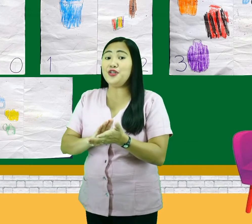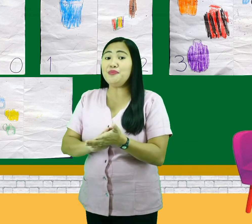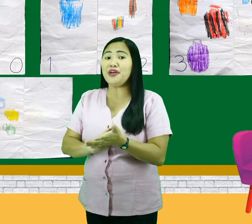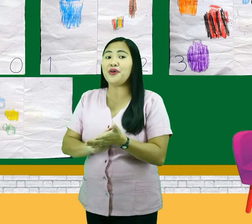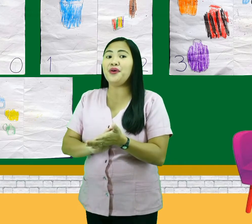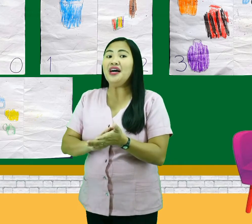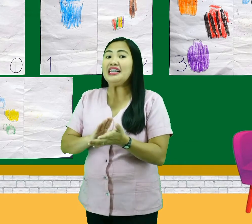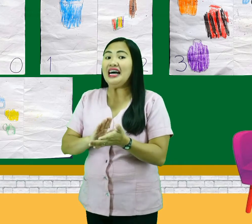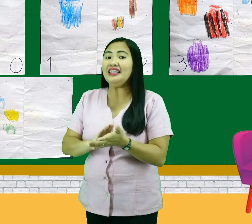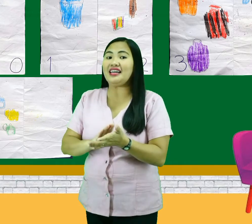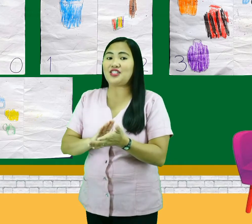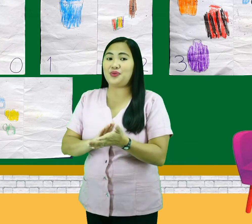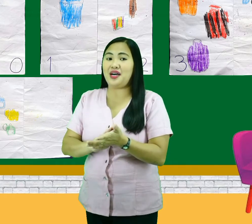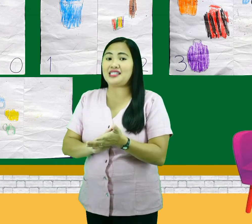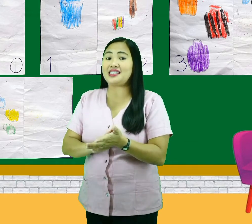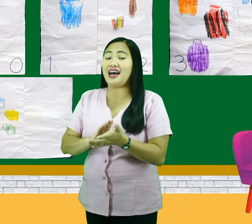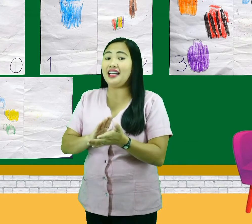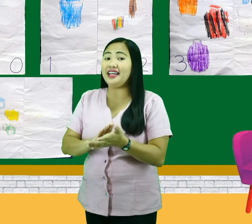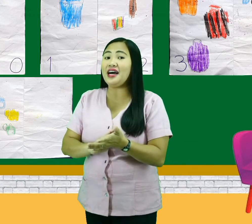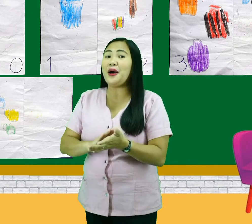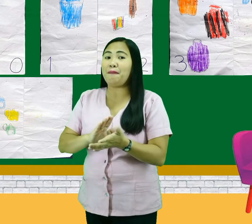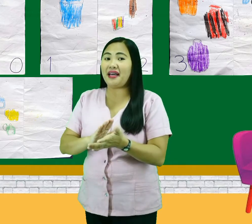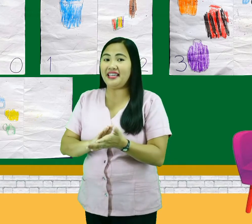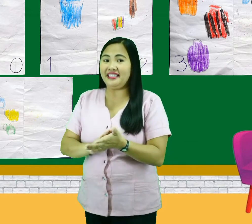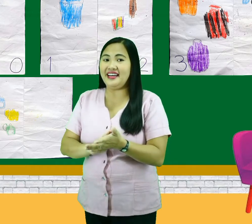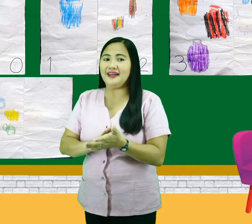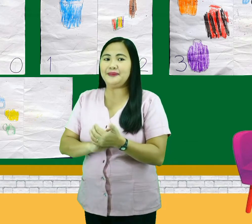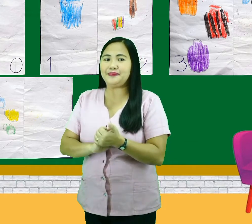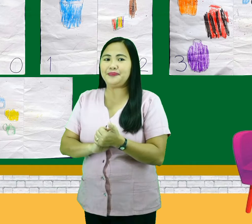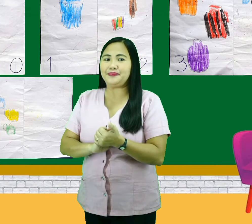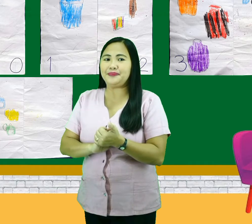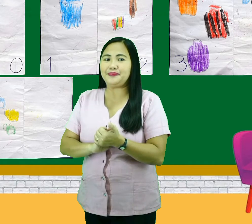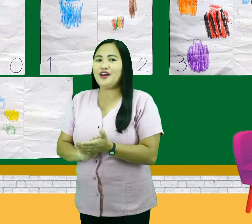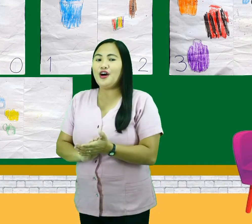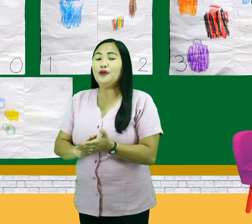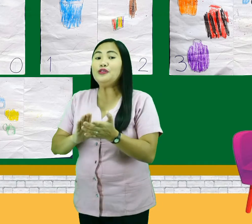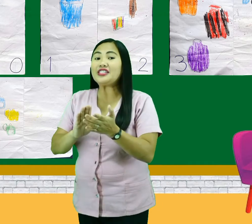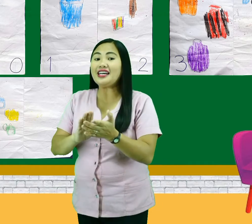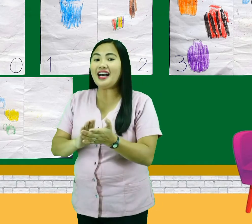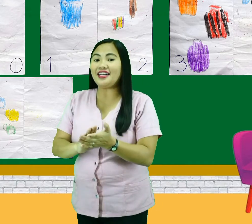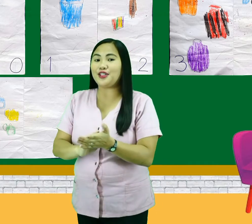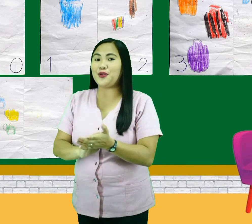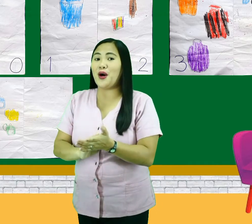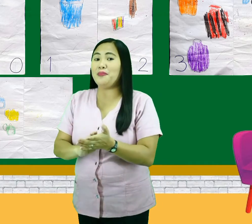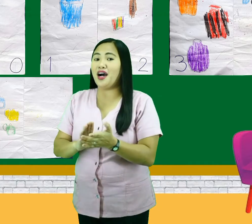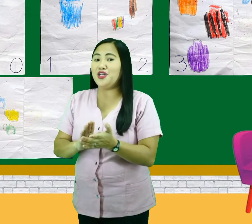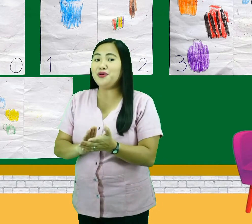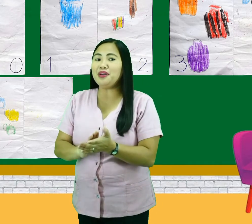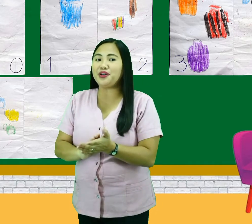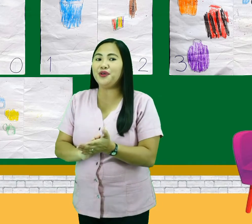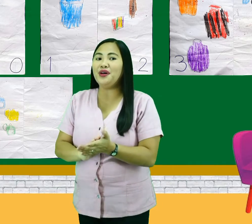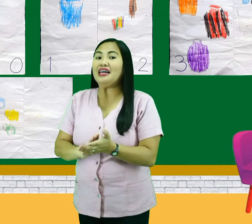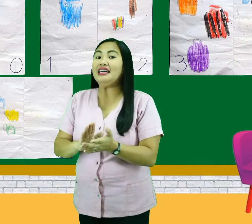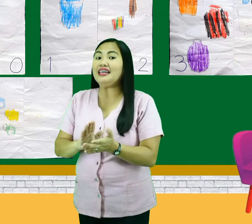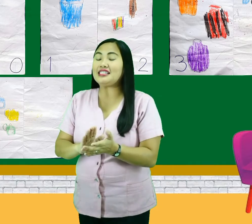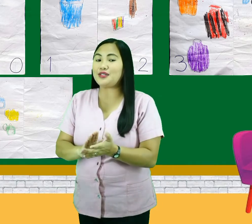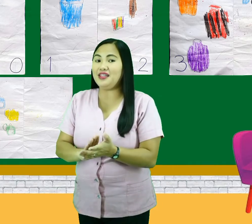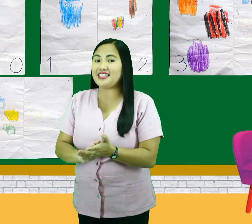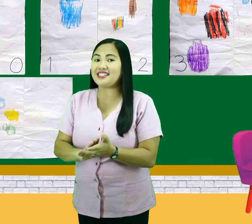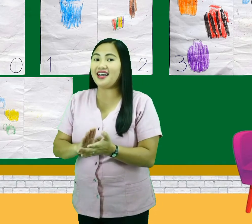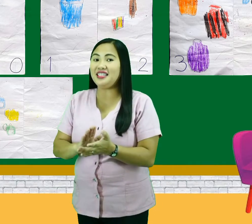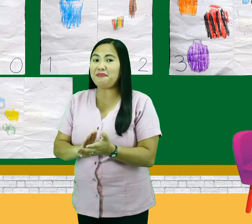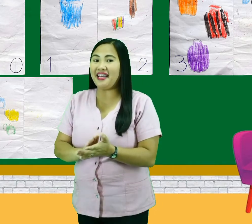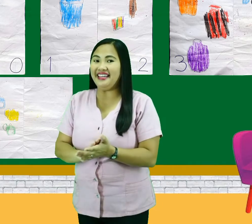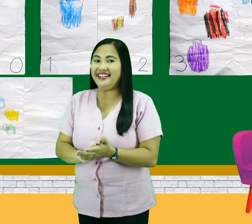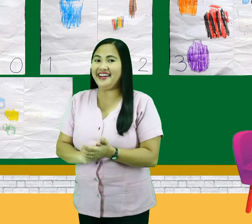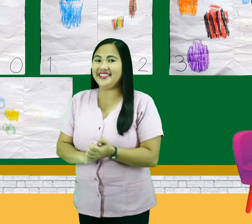sa numero nga nakasuwat sa kada pahina. Unsa ganito ang mga numero nga nakasulat